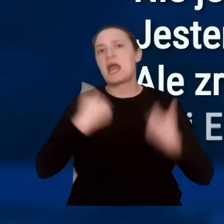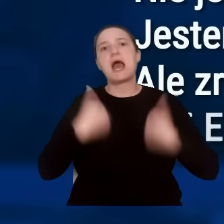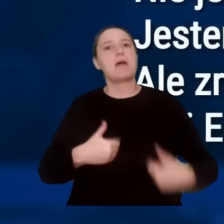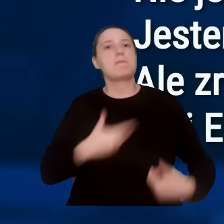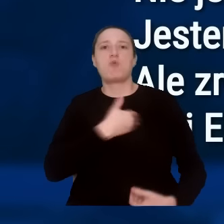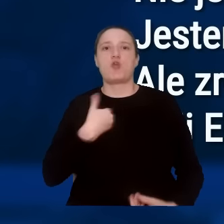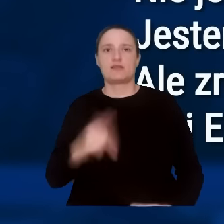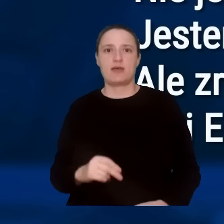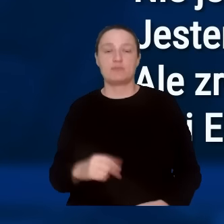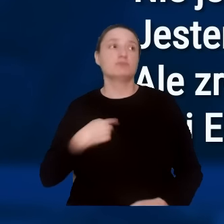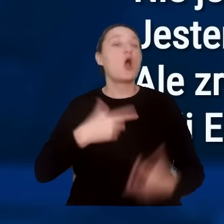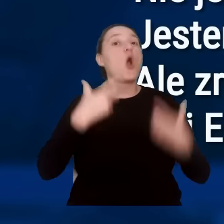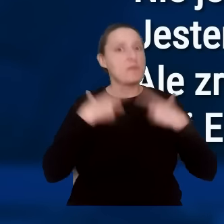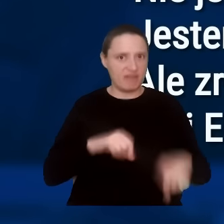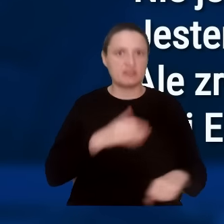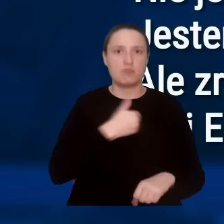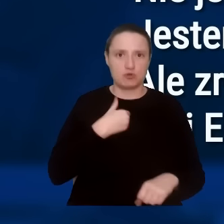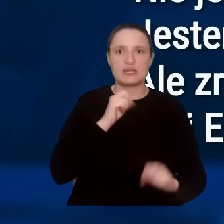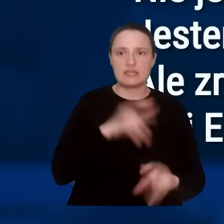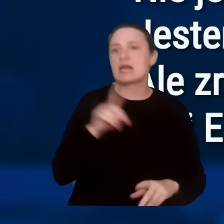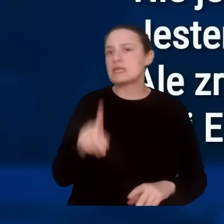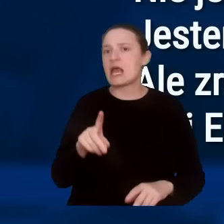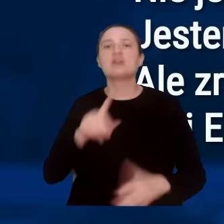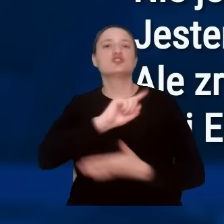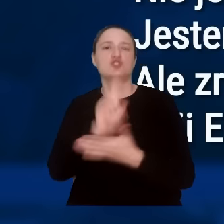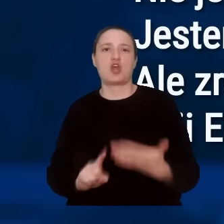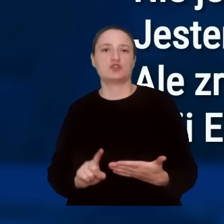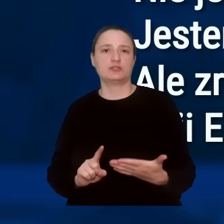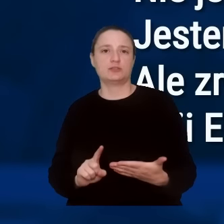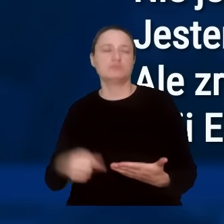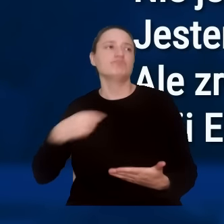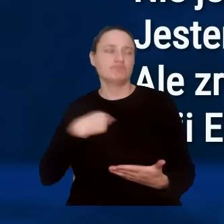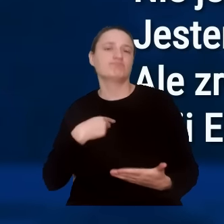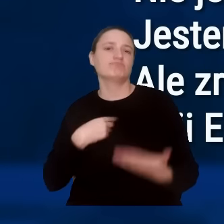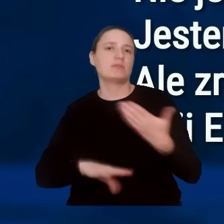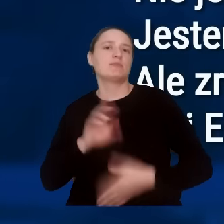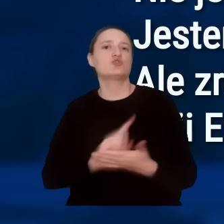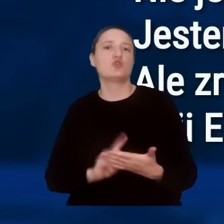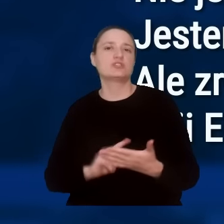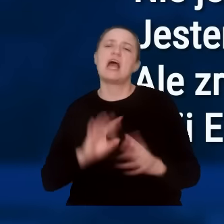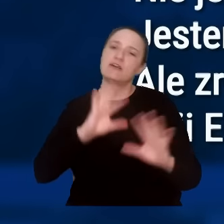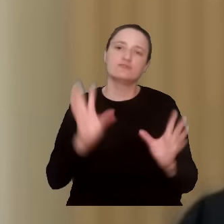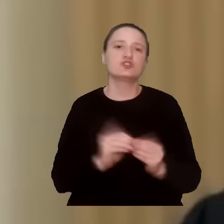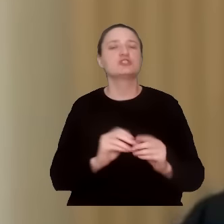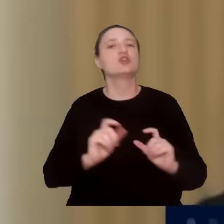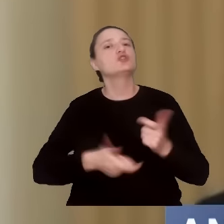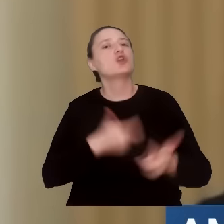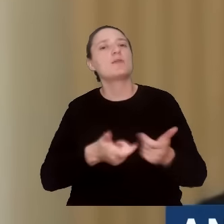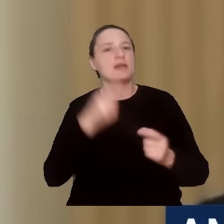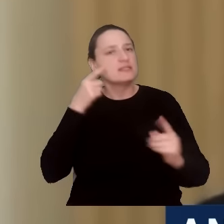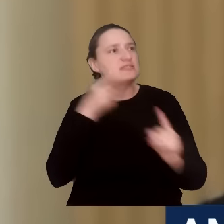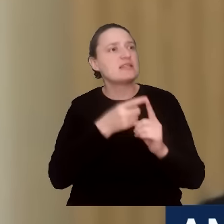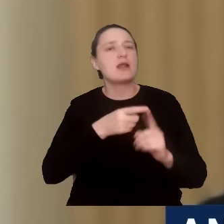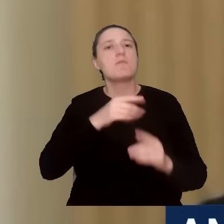obywatelstwo polskie, nie jestem Polakiem, jestem Ślązakiem, ale zrobię wszystko, żeby Polska została w Unii Europejskiej. Ja mam